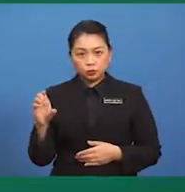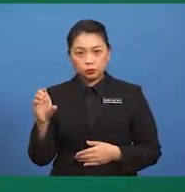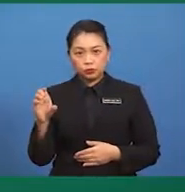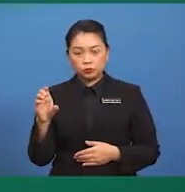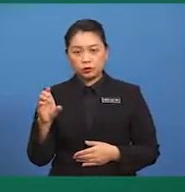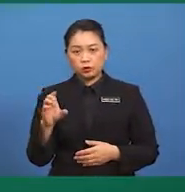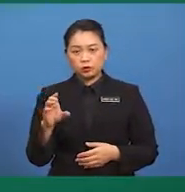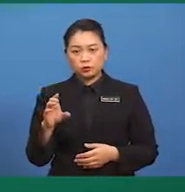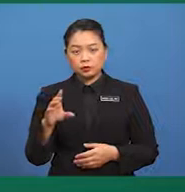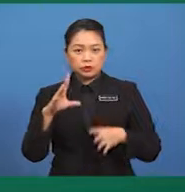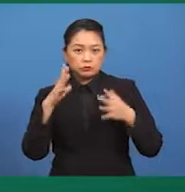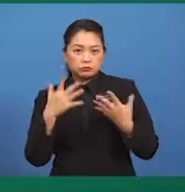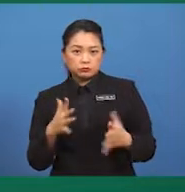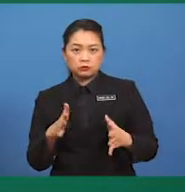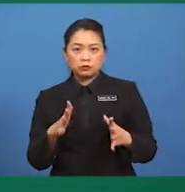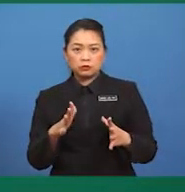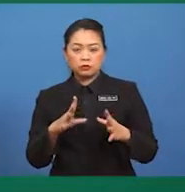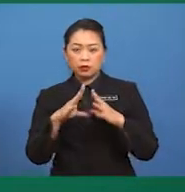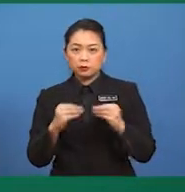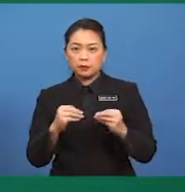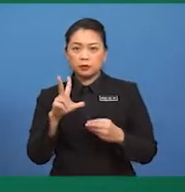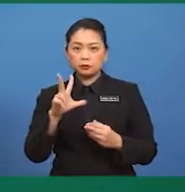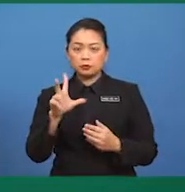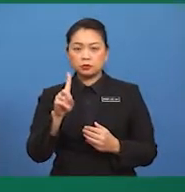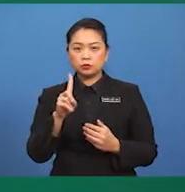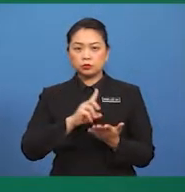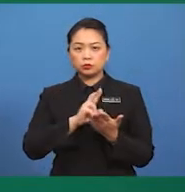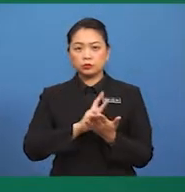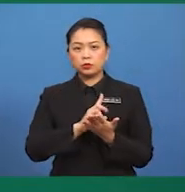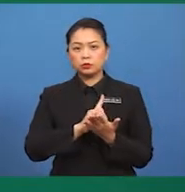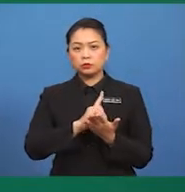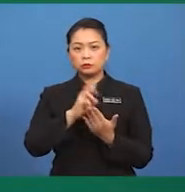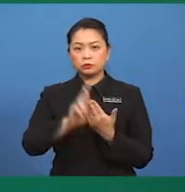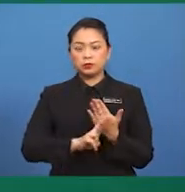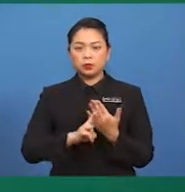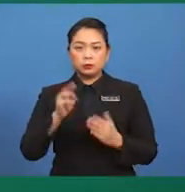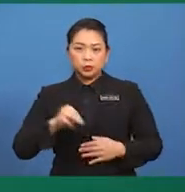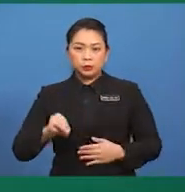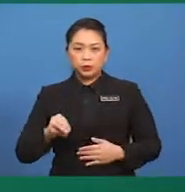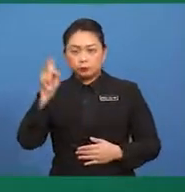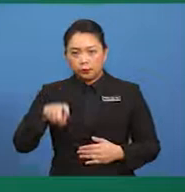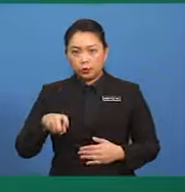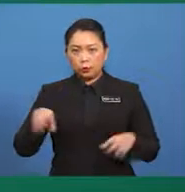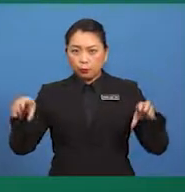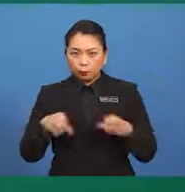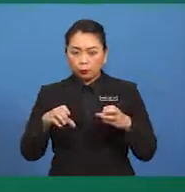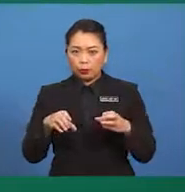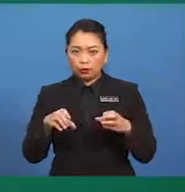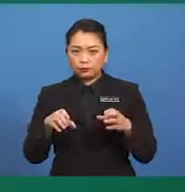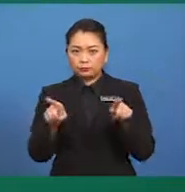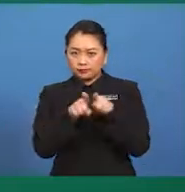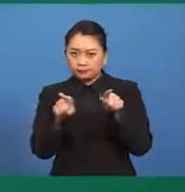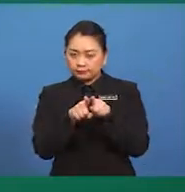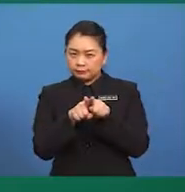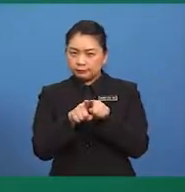telah dihapuskan pada 31 Disember 2019. Murid-murid dikendaki menyediakan seperti